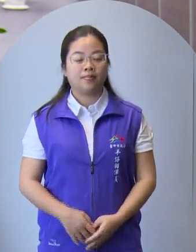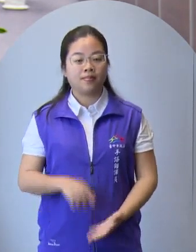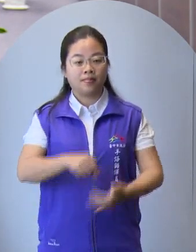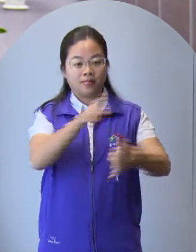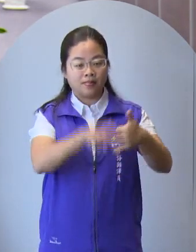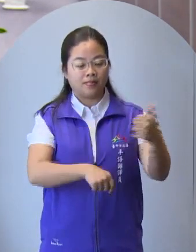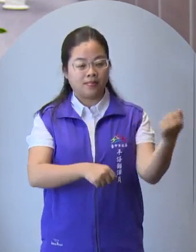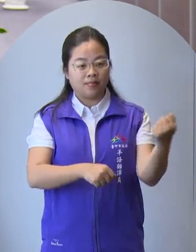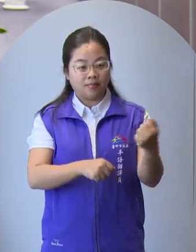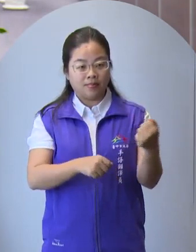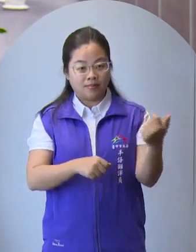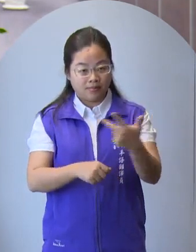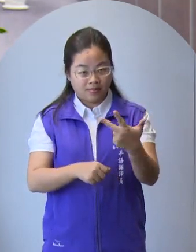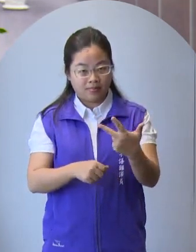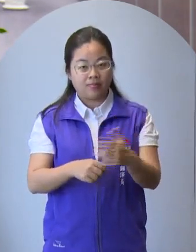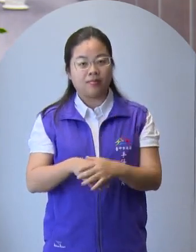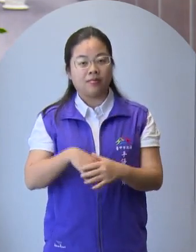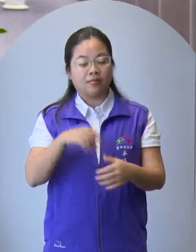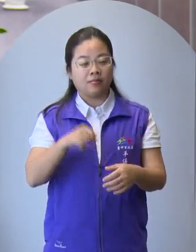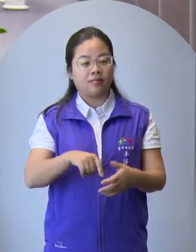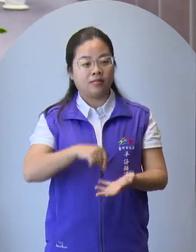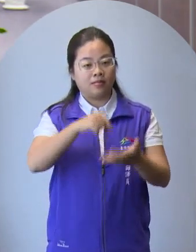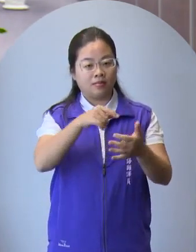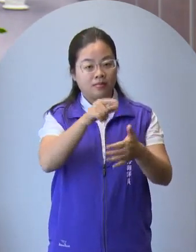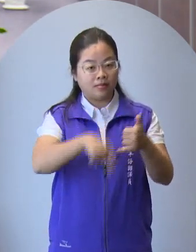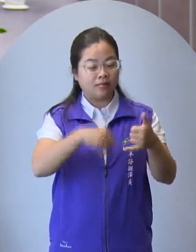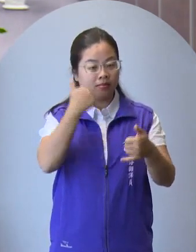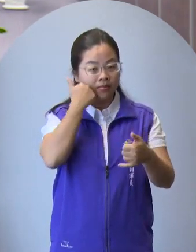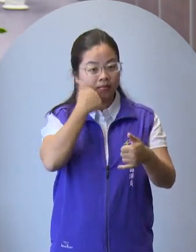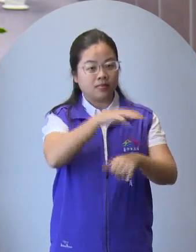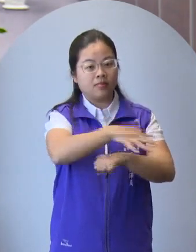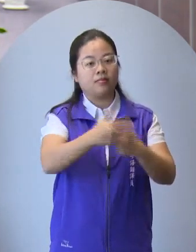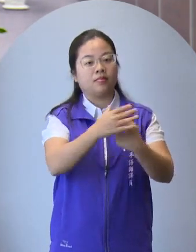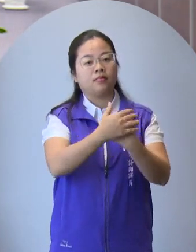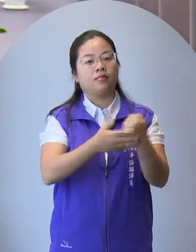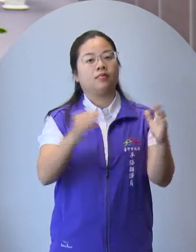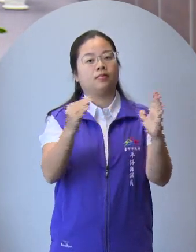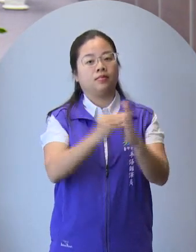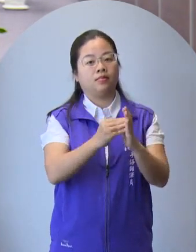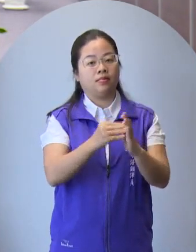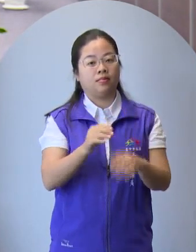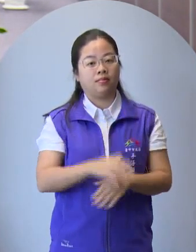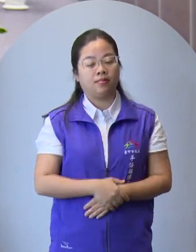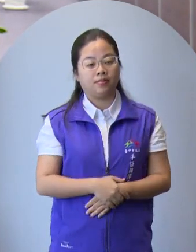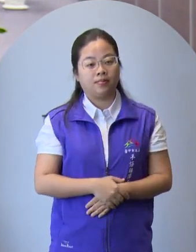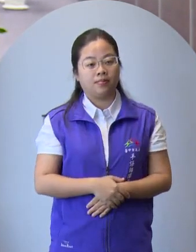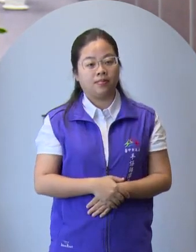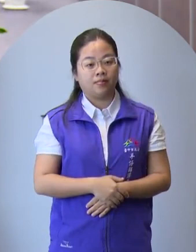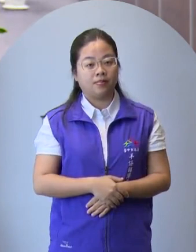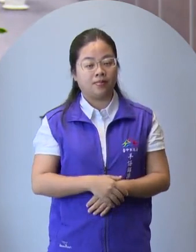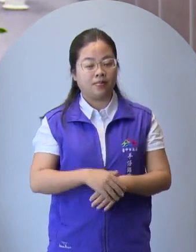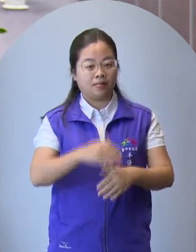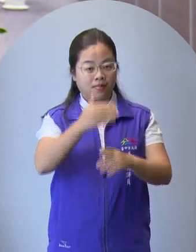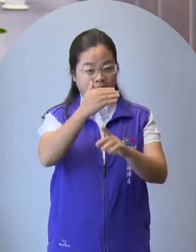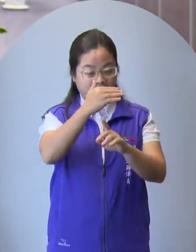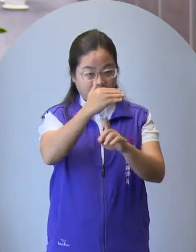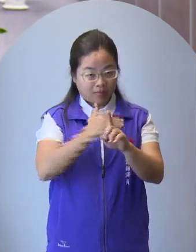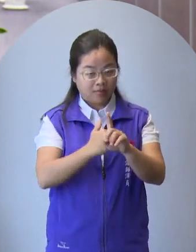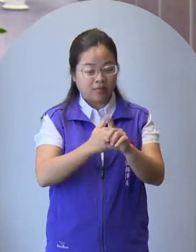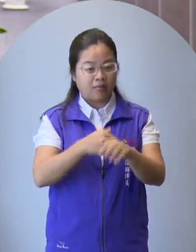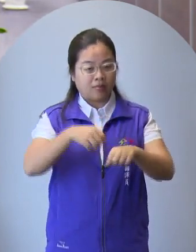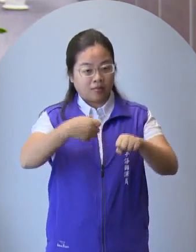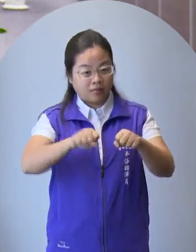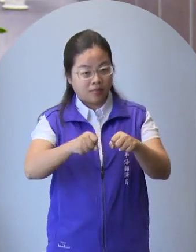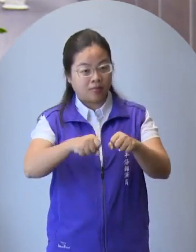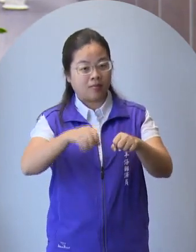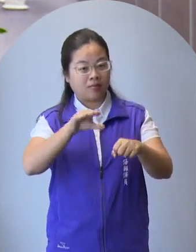号环零一，提案机关环保局，案由简呈修正台中市发展低碳城市自治条例草案